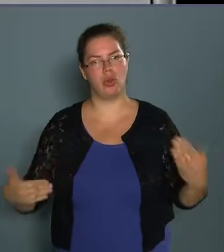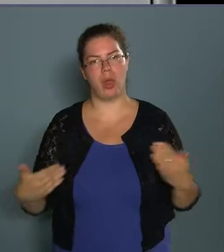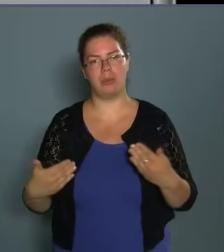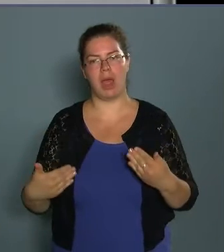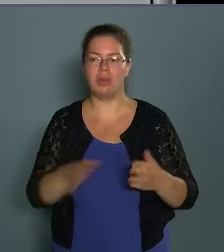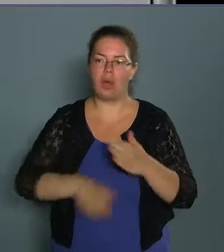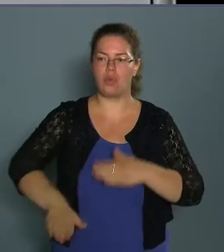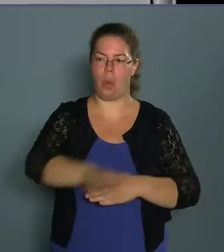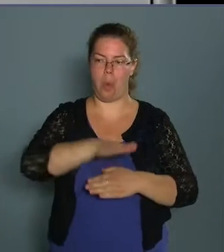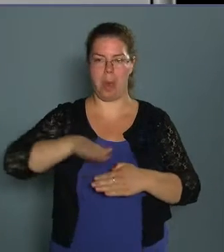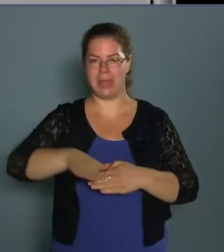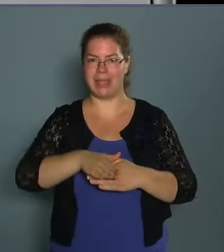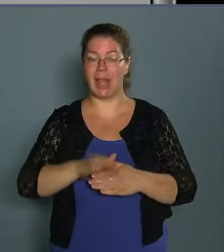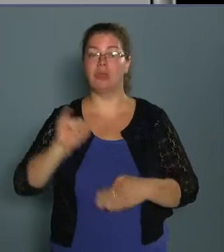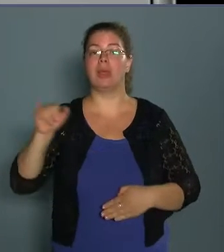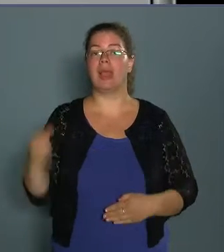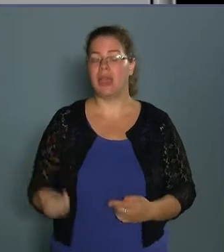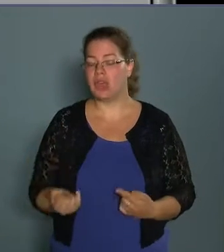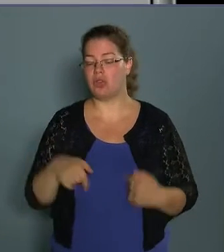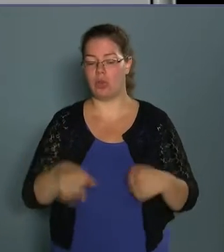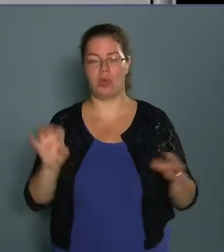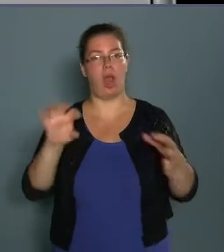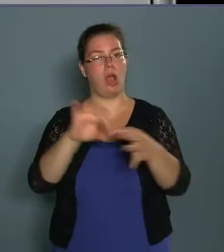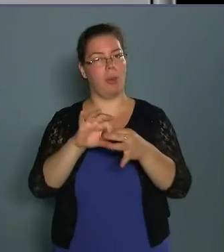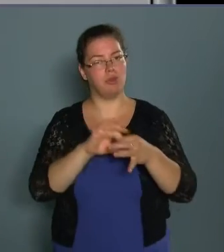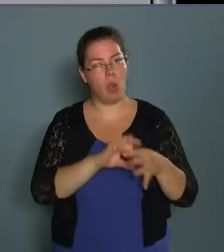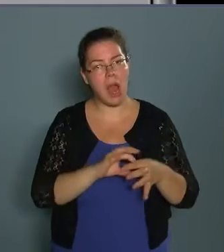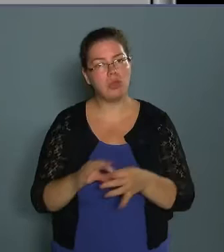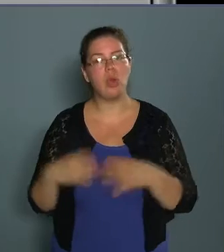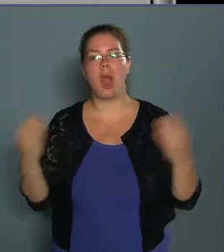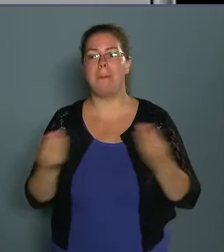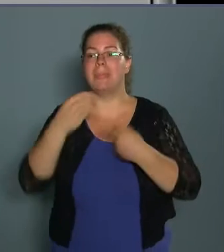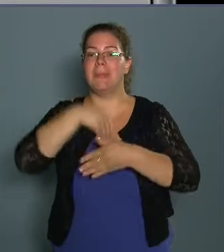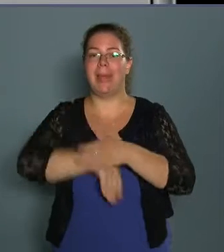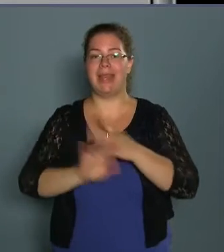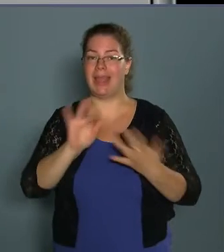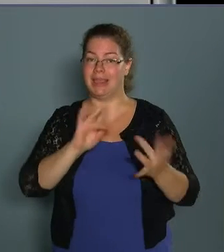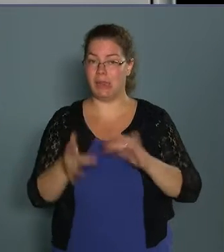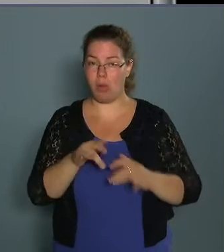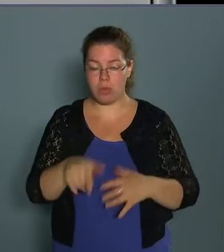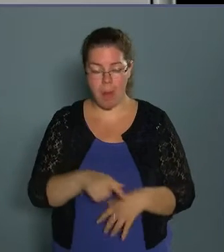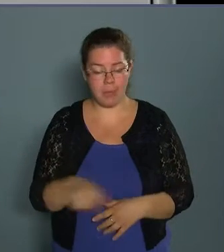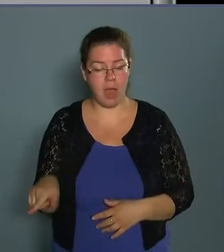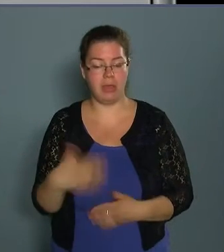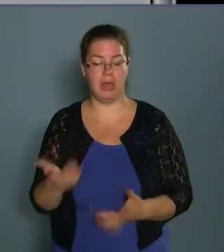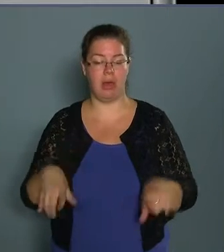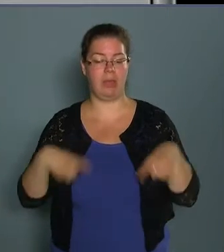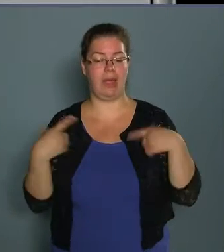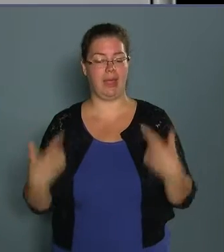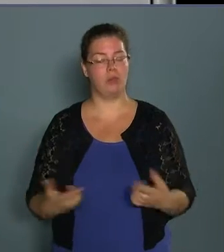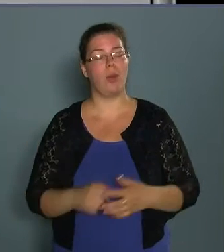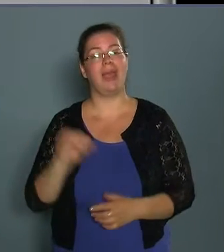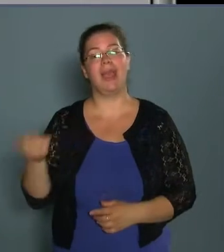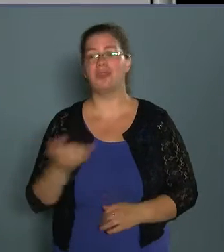elsősorban a közvetlen környezetünk, meg azok a kapcsolataink, amikben a hétköznapjainkat éljük,